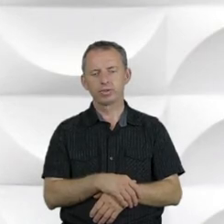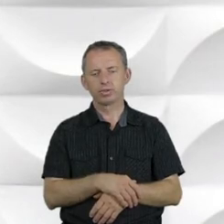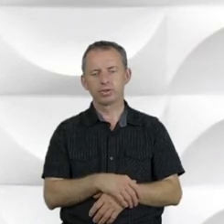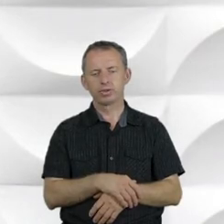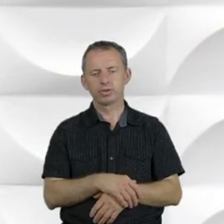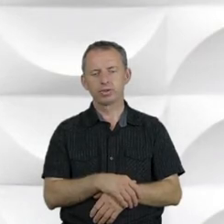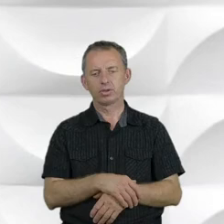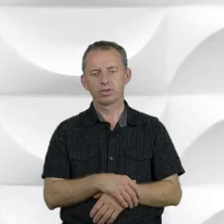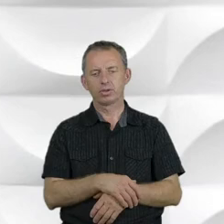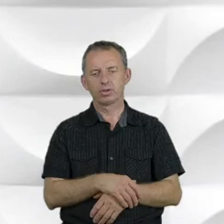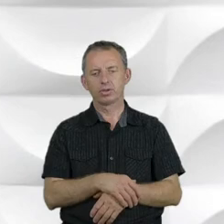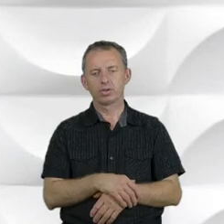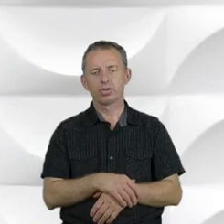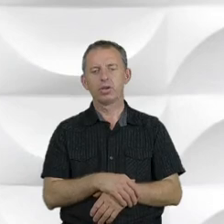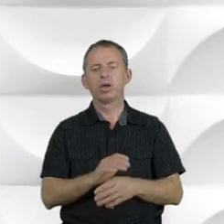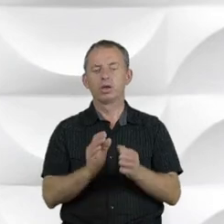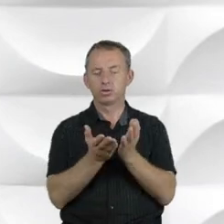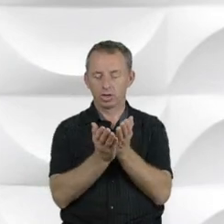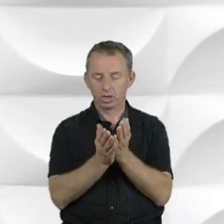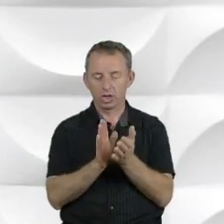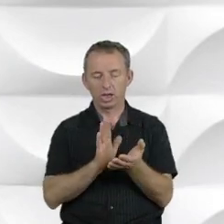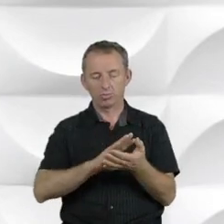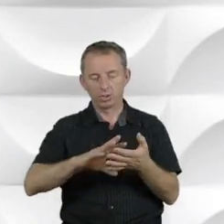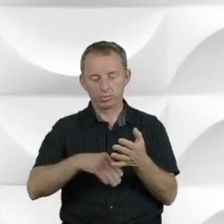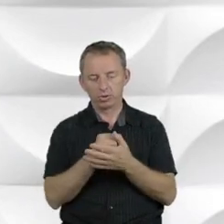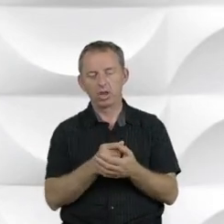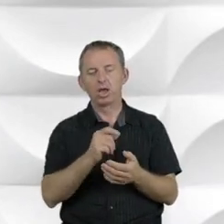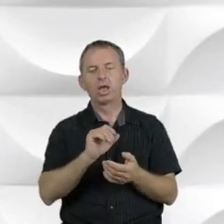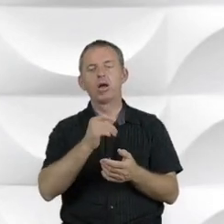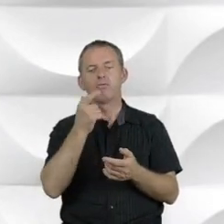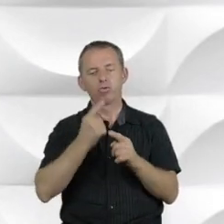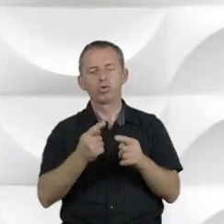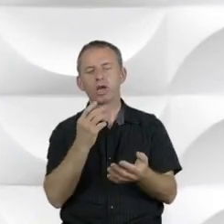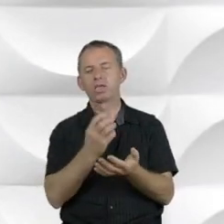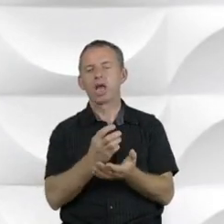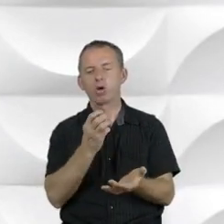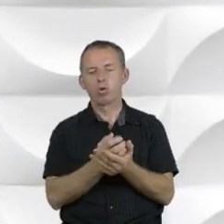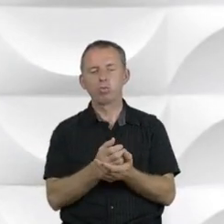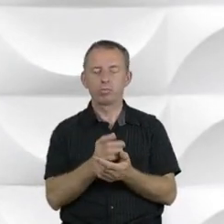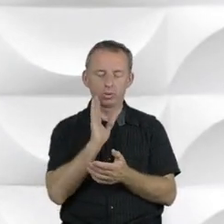Księga Biblia Jakuba Wójka, mniej więcej z tego samego czasu.